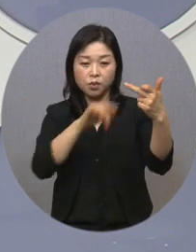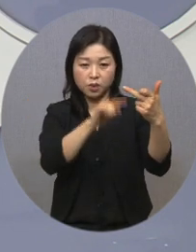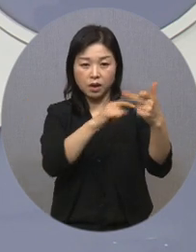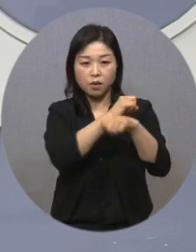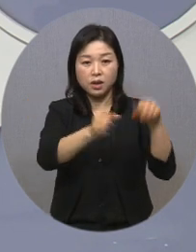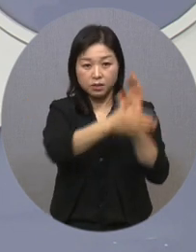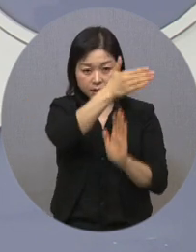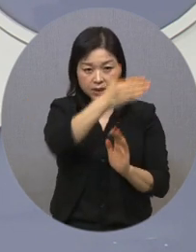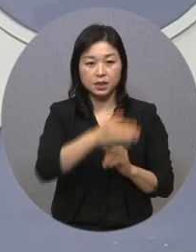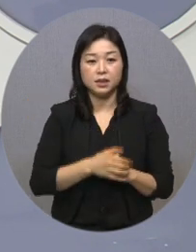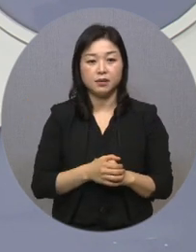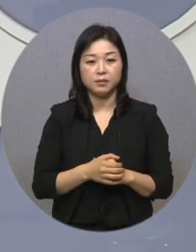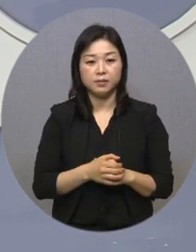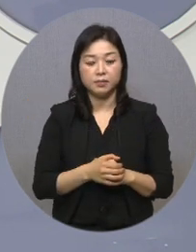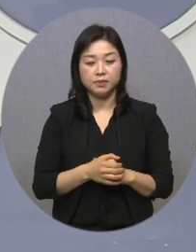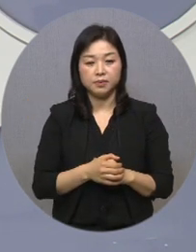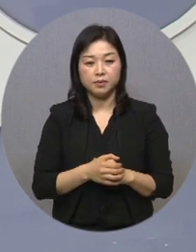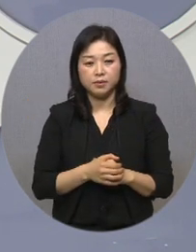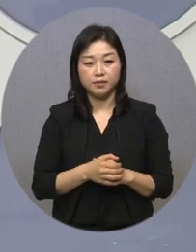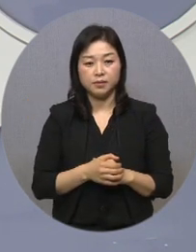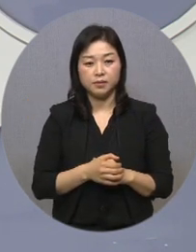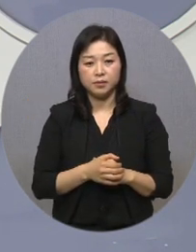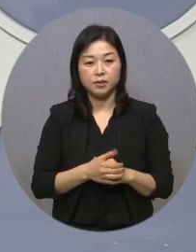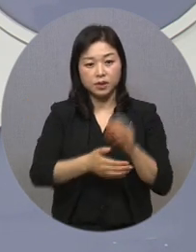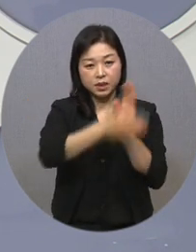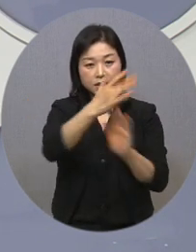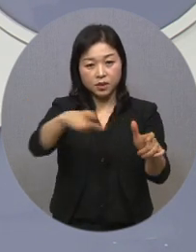광역시, 시도, 그리고